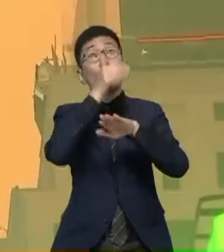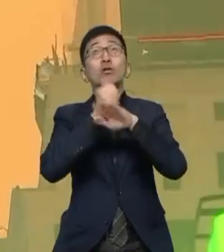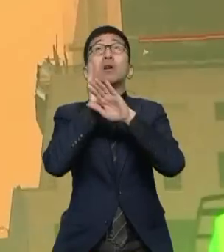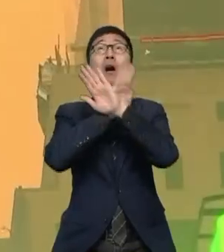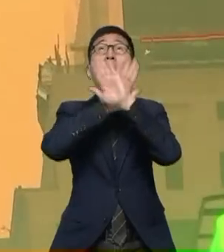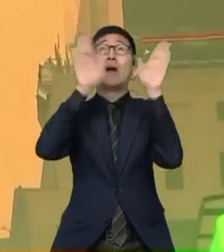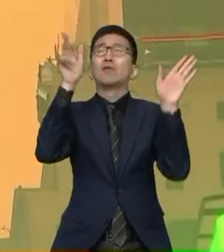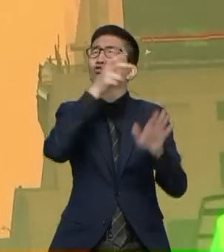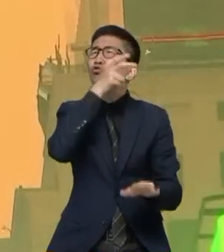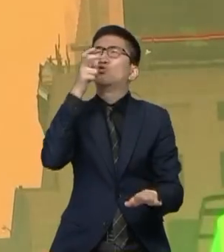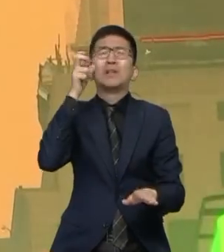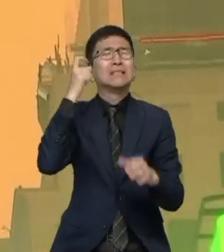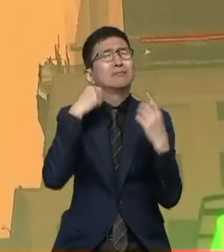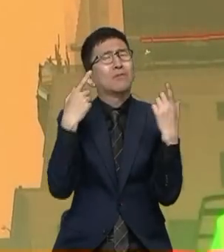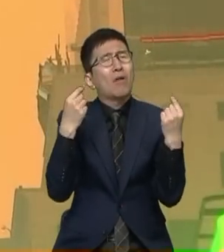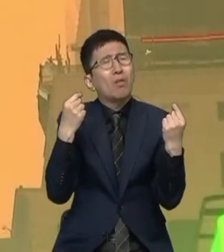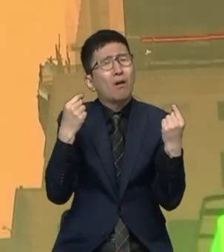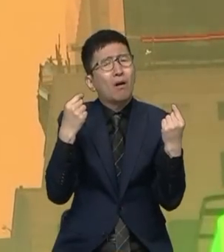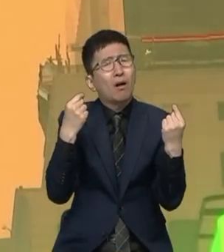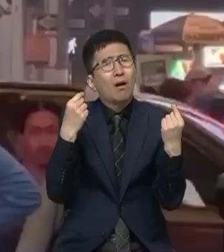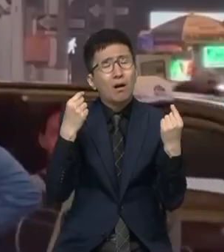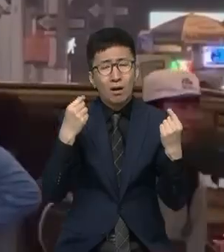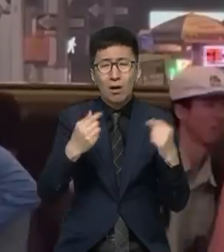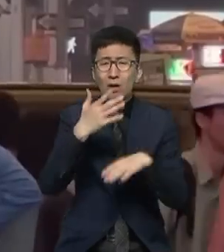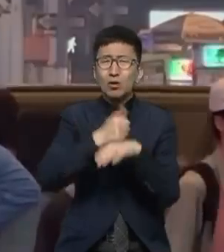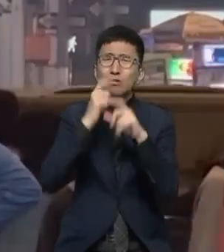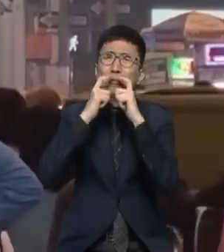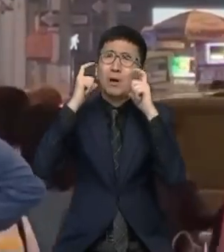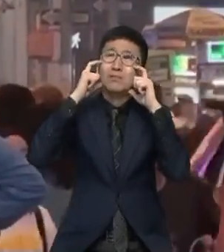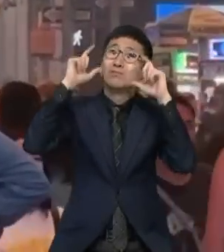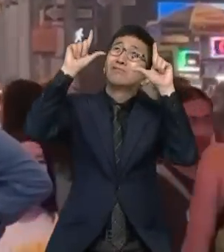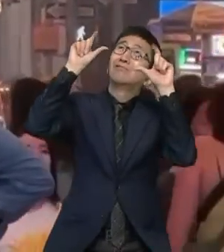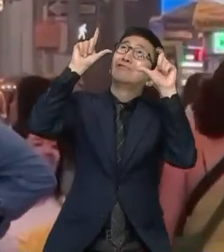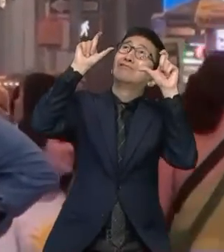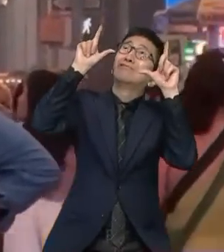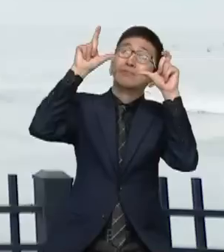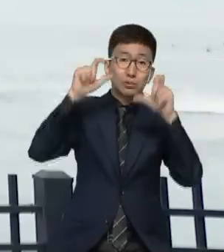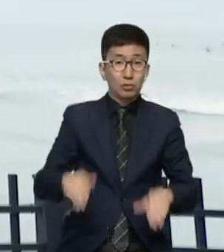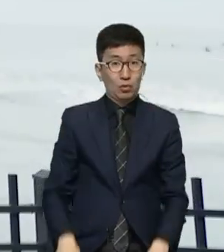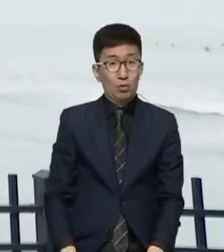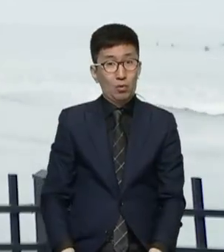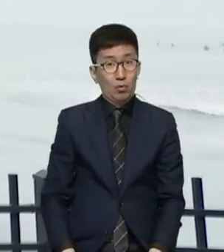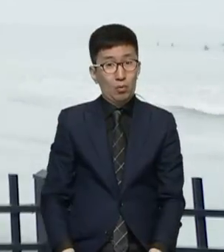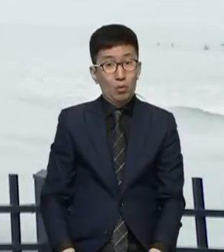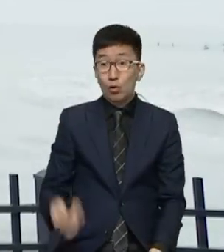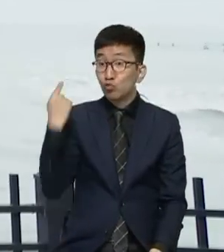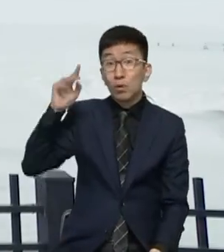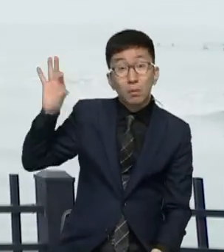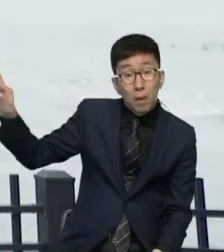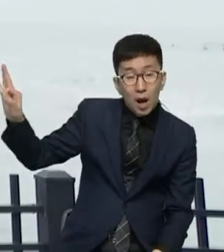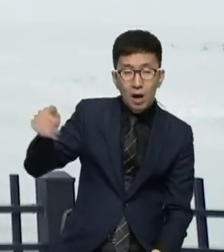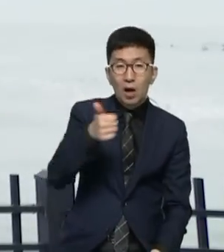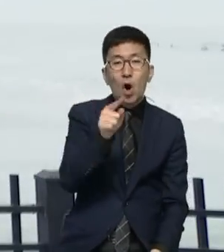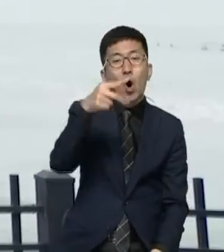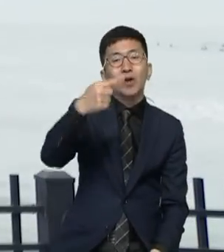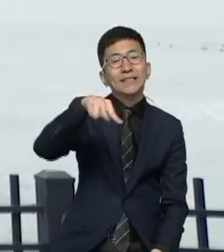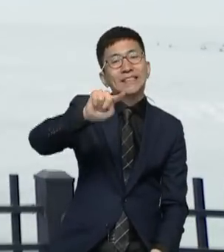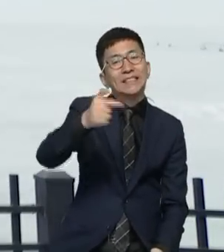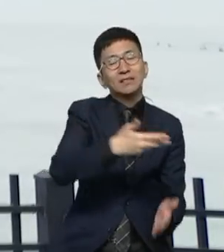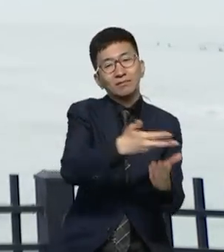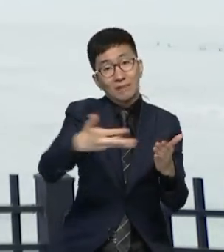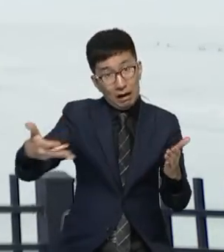마치 화성에 온 듯한 풍경에 사람들은 마스크를 쓴채 사진을 찍기도 합니다. 이 뒤가 허드슨 강이고 이강